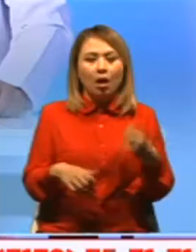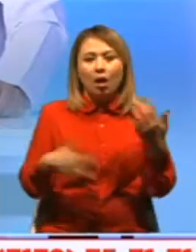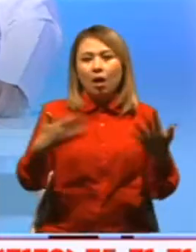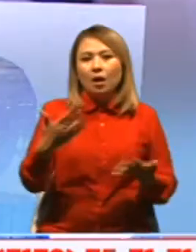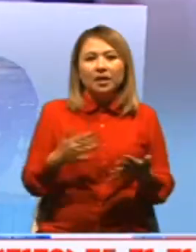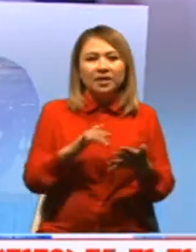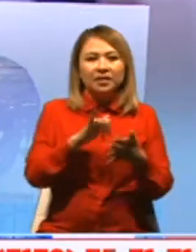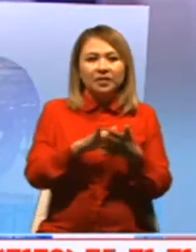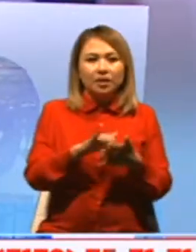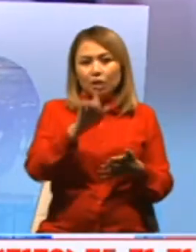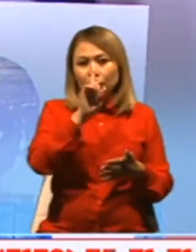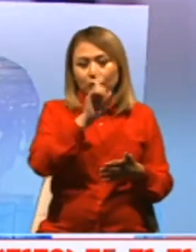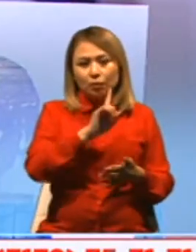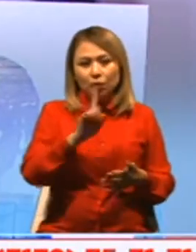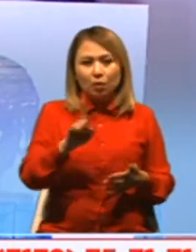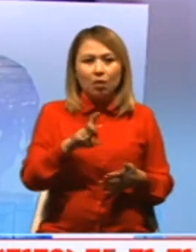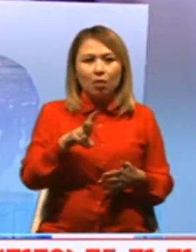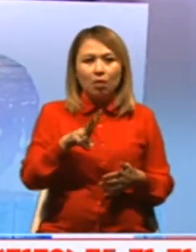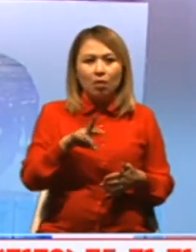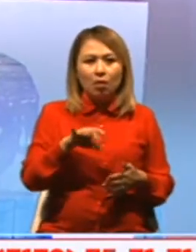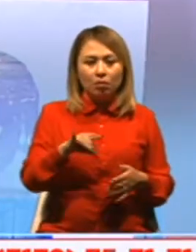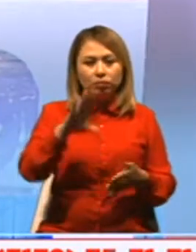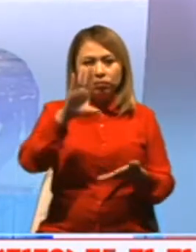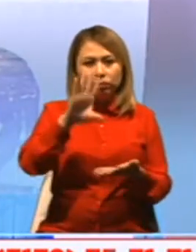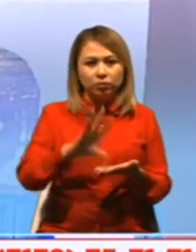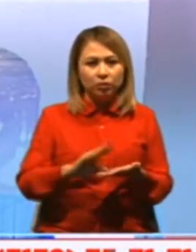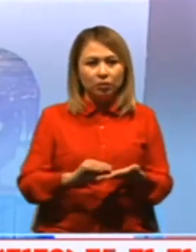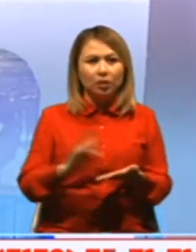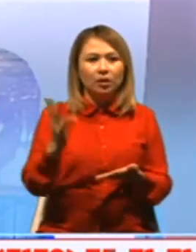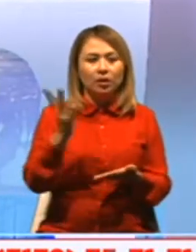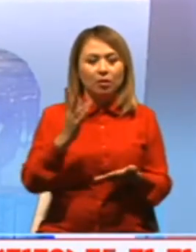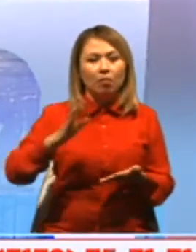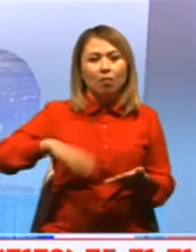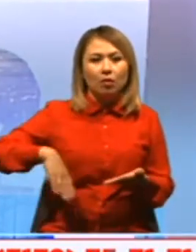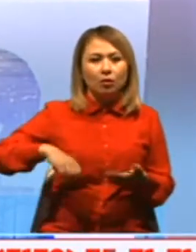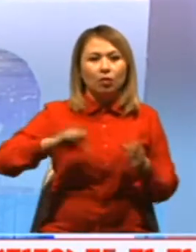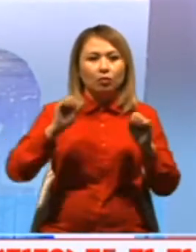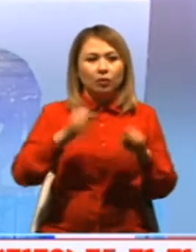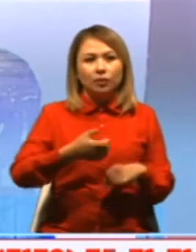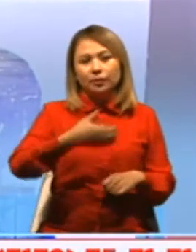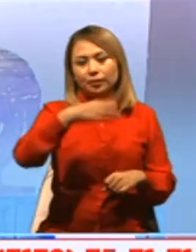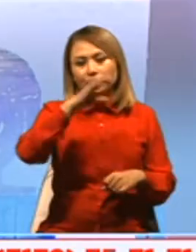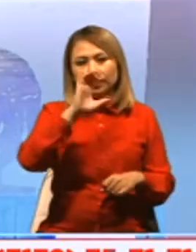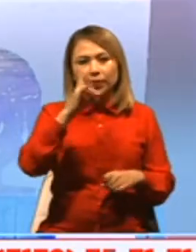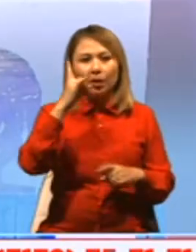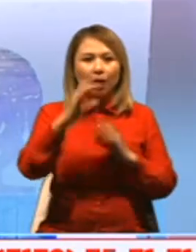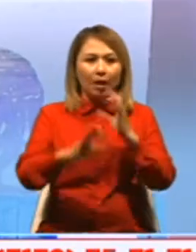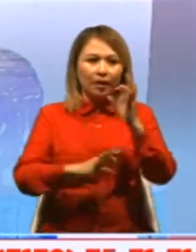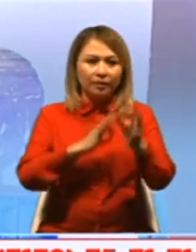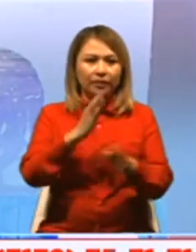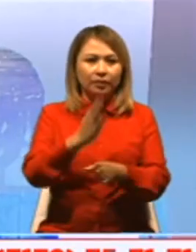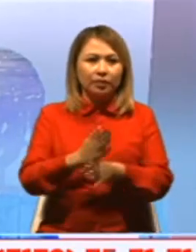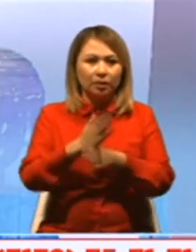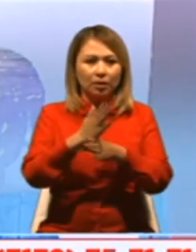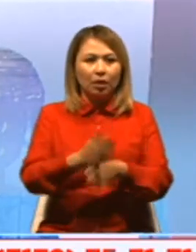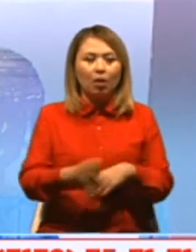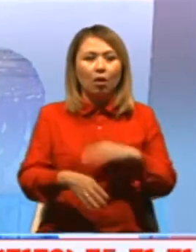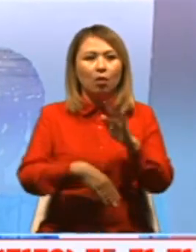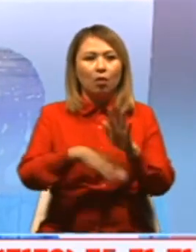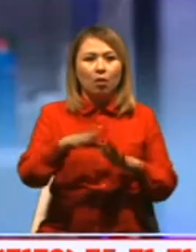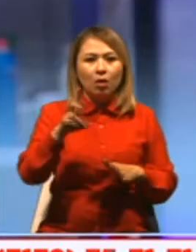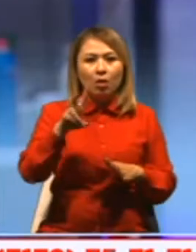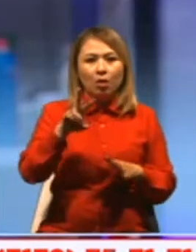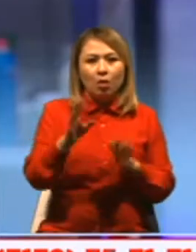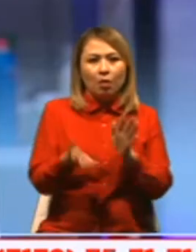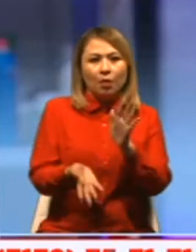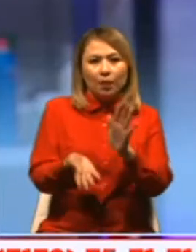болмаған жағдайда? Болмаған жағдайда хлорды тұнбаға тұндыру керек болып табылады. Содан кейін барып ішу керек. Демек бір тәулік сақтап қойды? Сақтаған, дұрыс. Сол кезде хлор ұшып